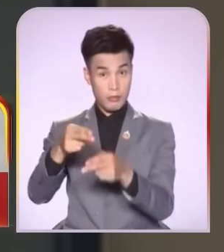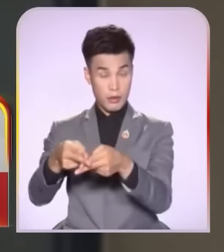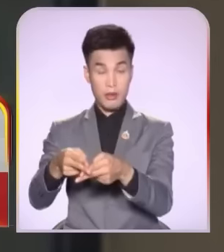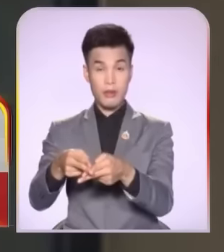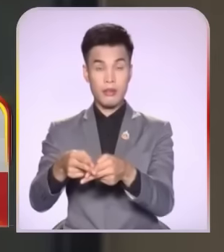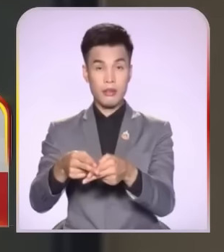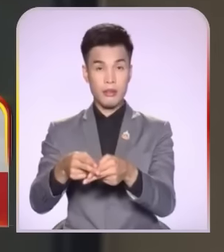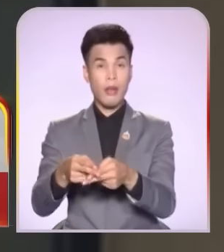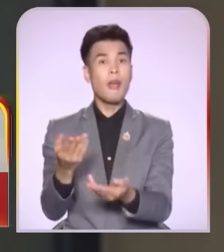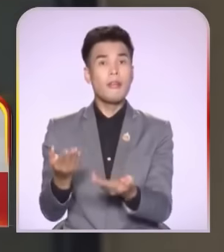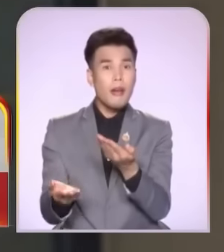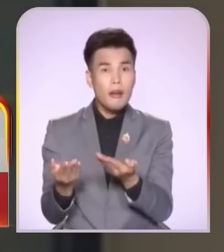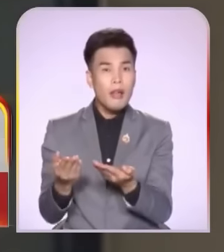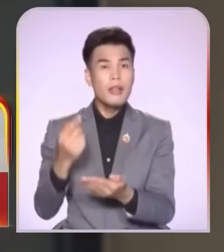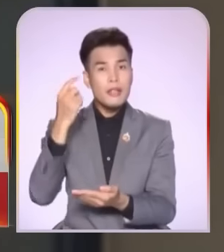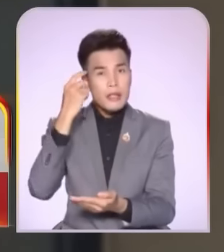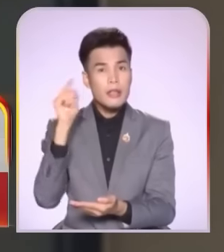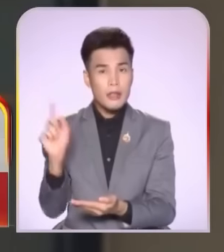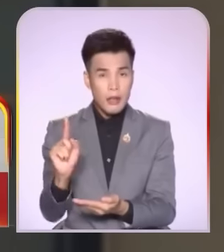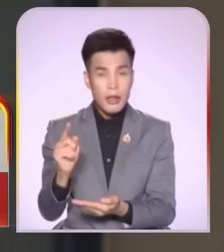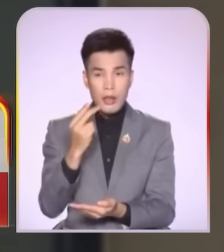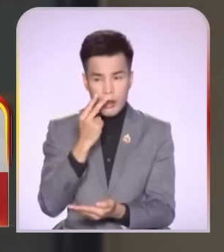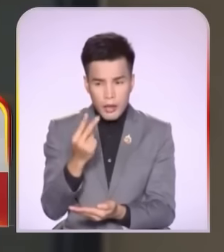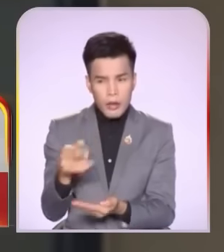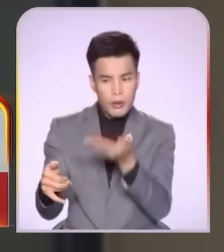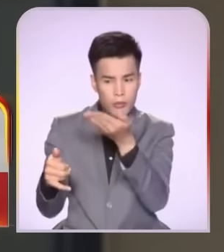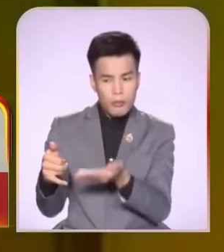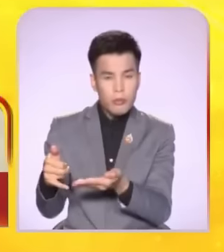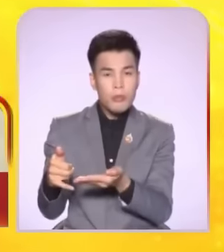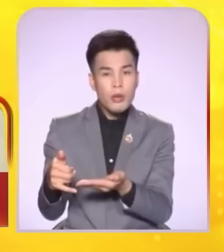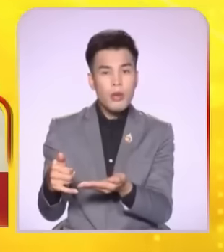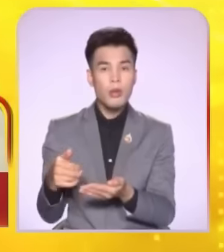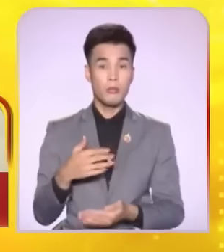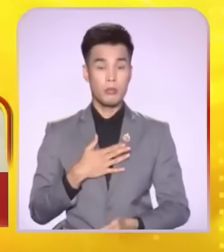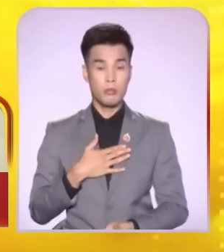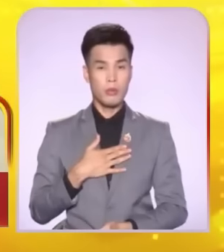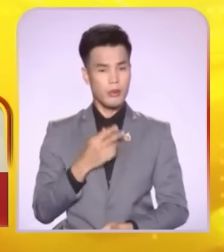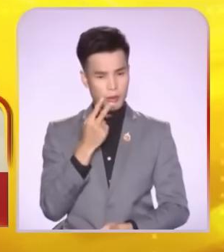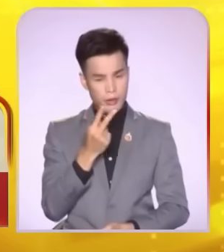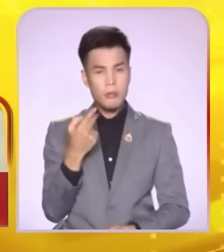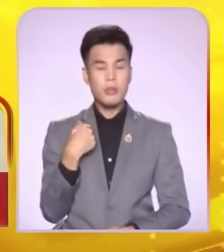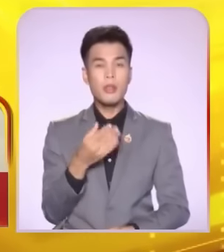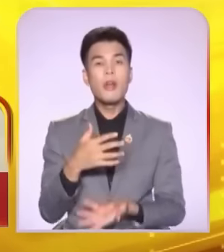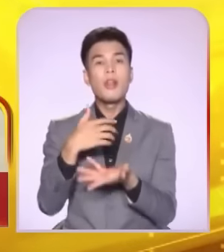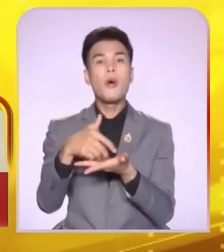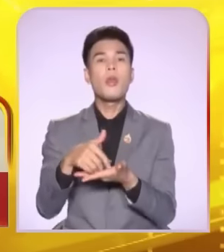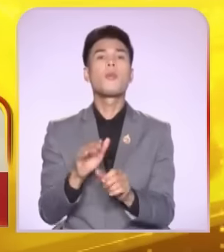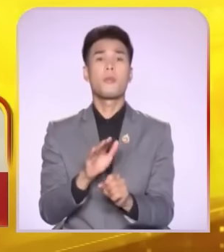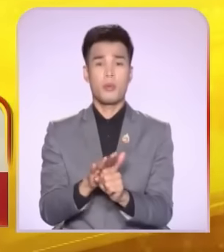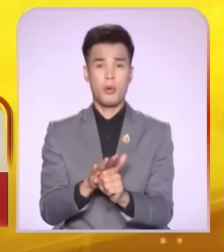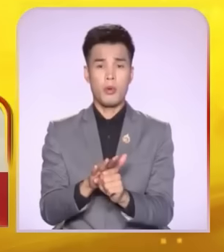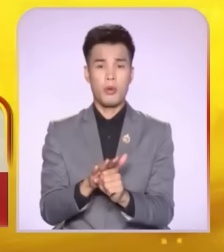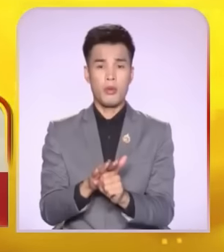าเป็นอย่างไรท่านคิดอย่างไรเพราะว่าเห็นปรากฏการณ์ผมเพียงแต่หยิบปรากฏการณ์ขึ้นมาพูดเท่านั้นเอง